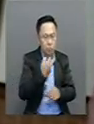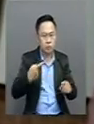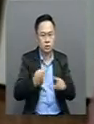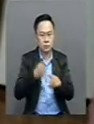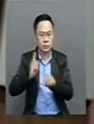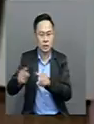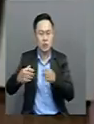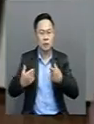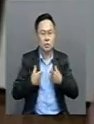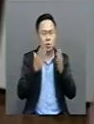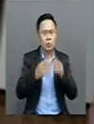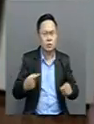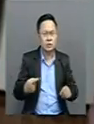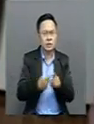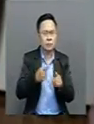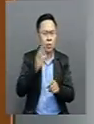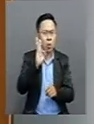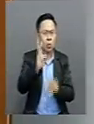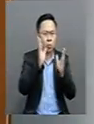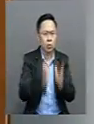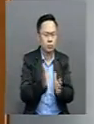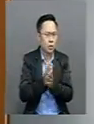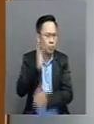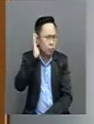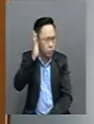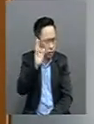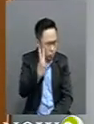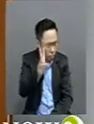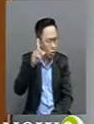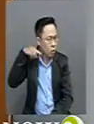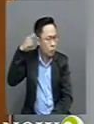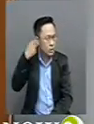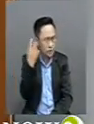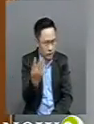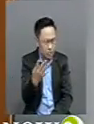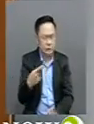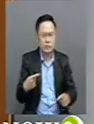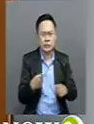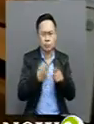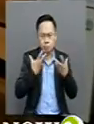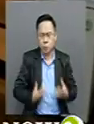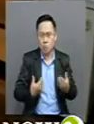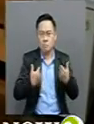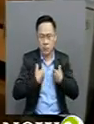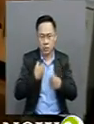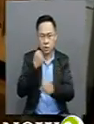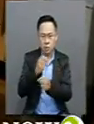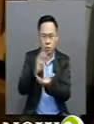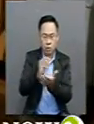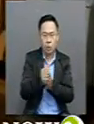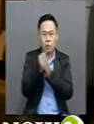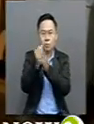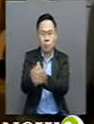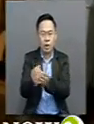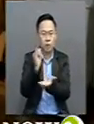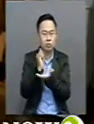ค่ะผู้ที่ได้รับบาดเจ็บนะคะมีทั้งหมด6คนด้วยกันเป็นผู้ชาย2คนแล้วก็ผู้หญิง4คนค่ะทางกู้ภัยก็ต้องรีบนำตัว